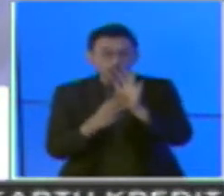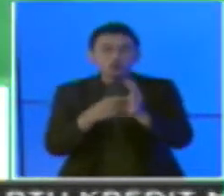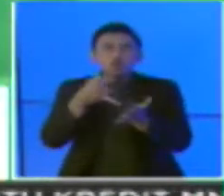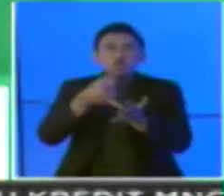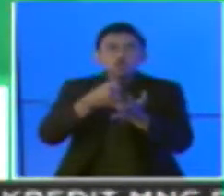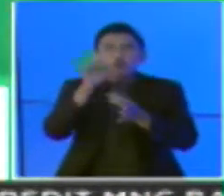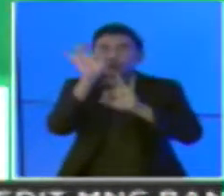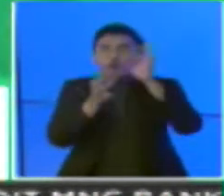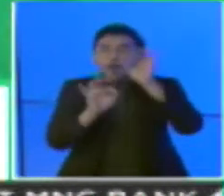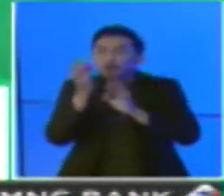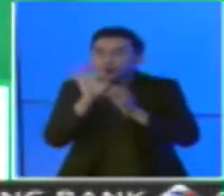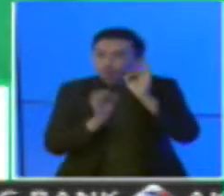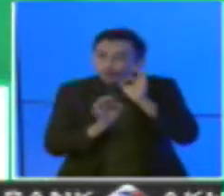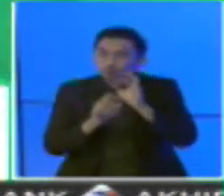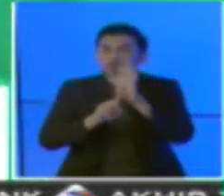Celcius.